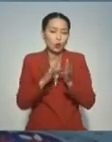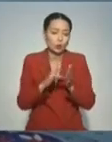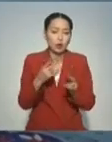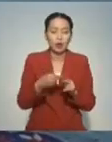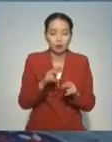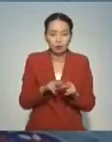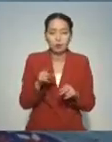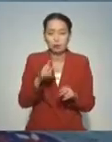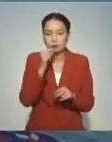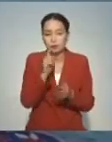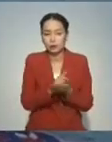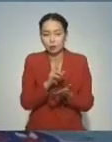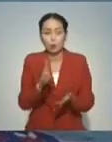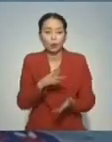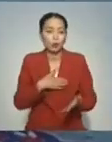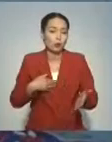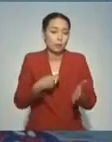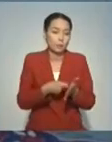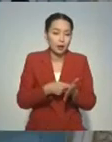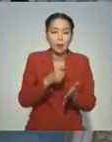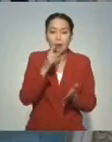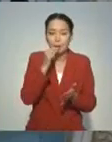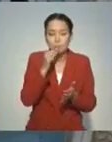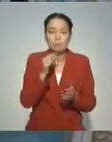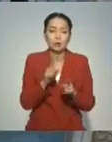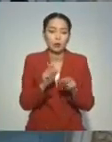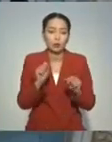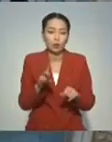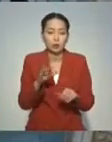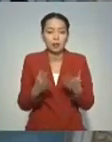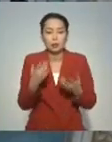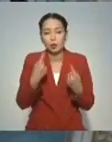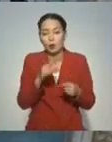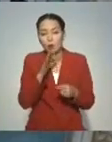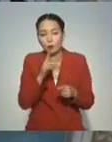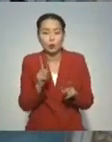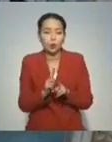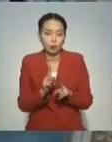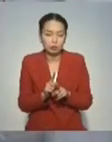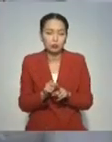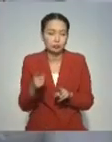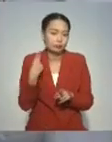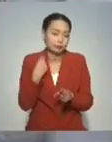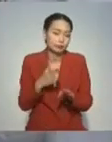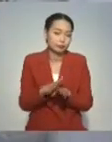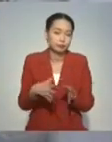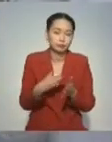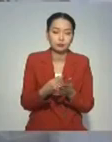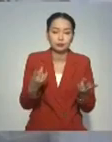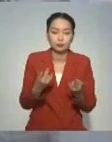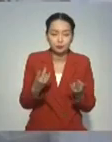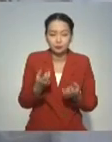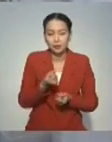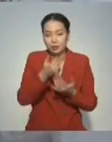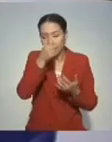Оған қоса емізулі баласы бар аналар ауыз бекітпесе болады. Алайда олар басқа уақытта қарыздарын өтеуге міндетті. Ал қалың көпшілік